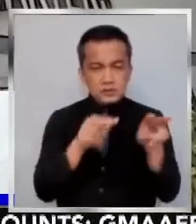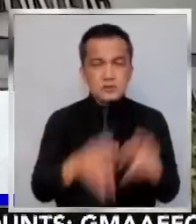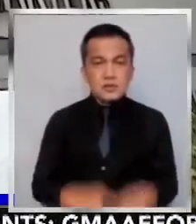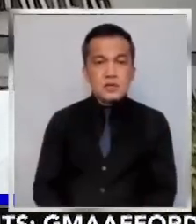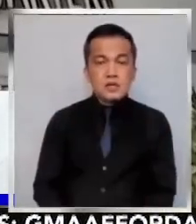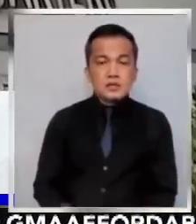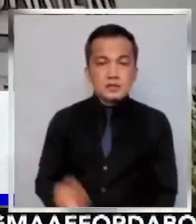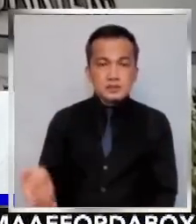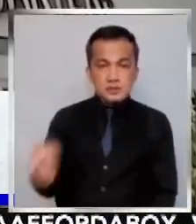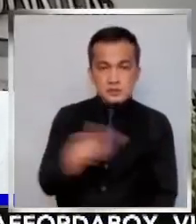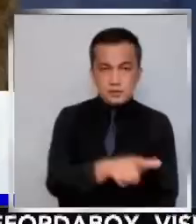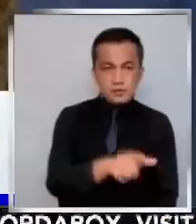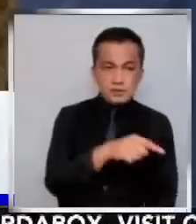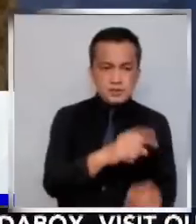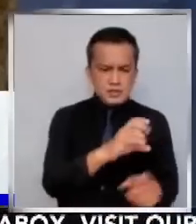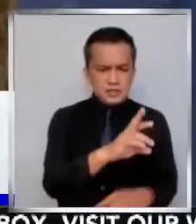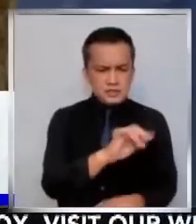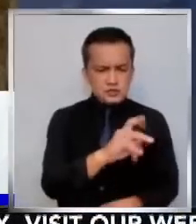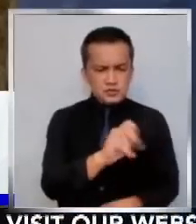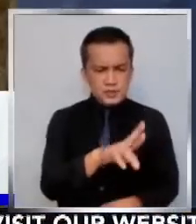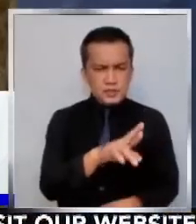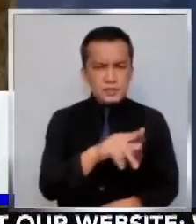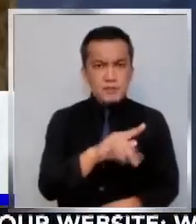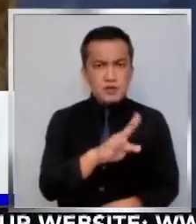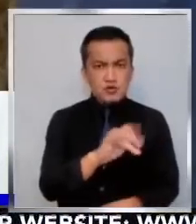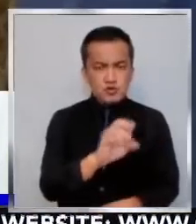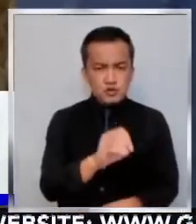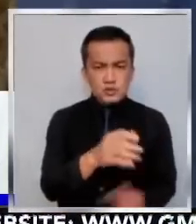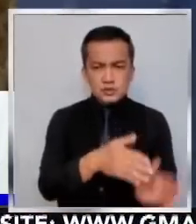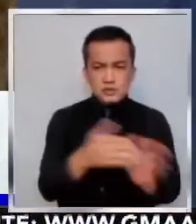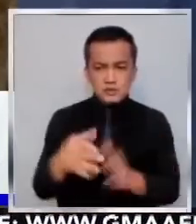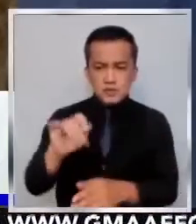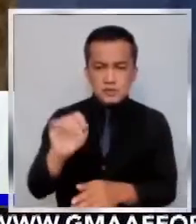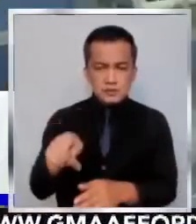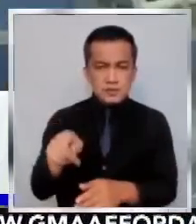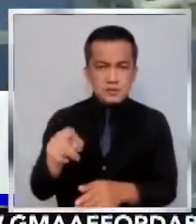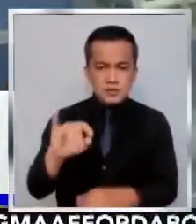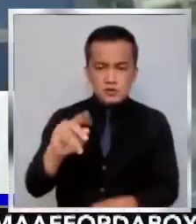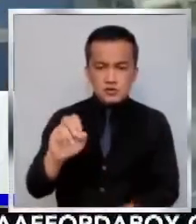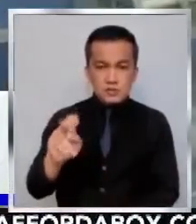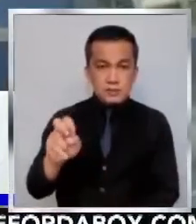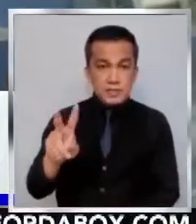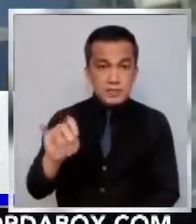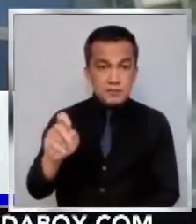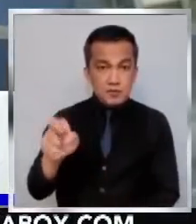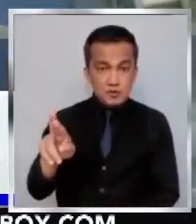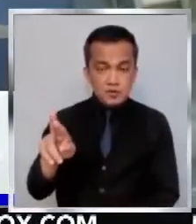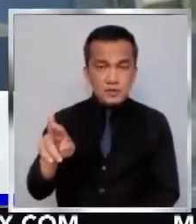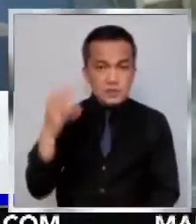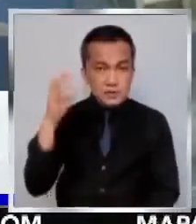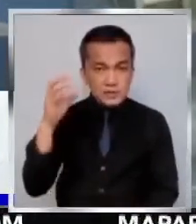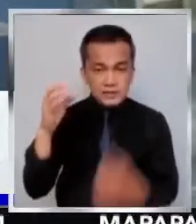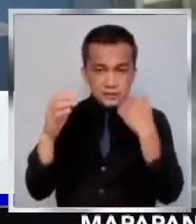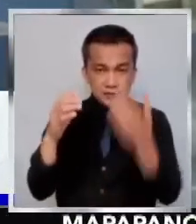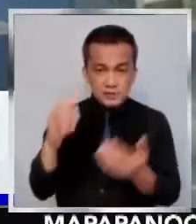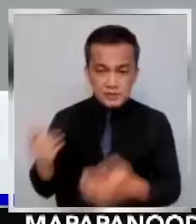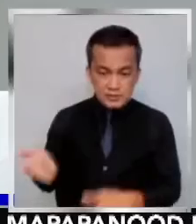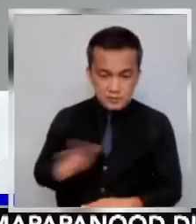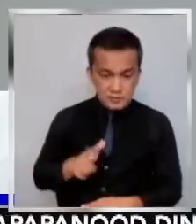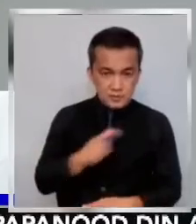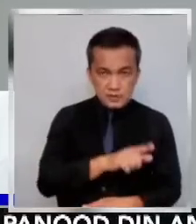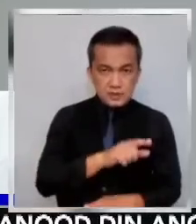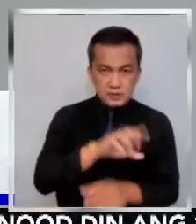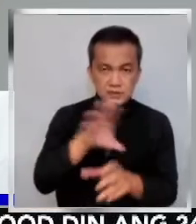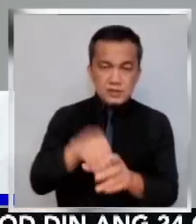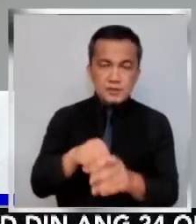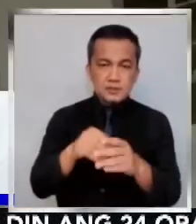na si Christopher Bakoto, habang nasa PNP Custodial Center naman si Jose Villamor na pinsan ng namatay na middleman at kasama niya sa selda.